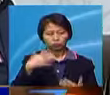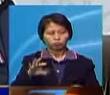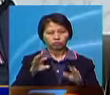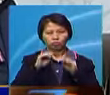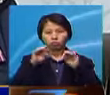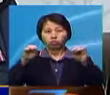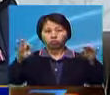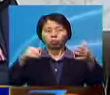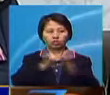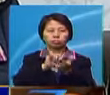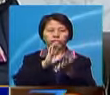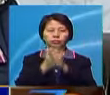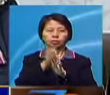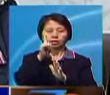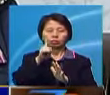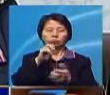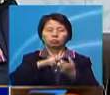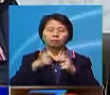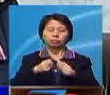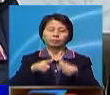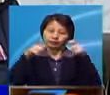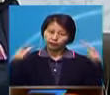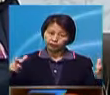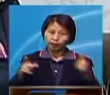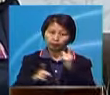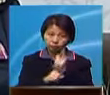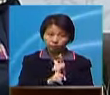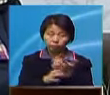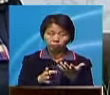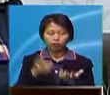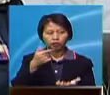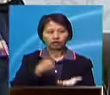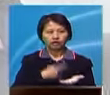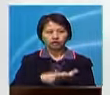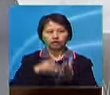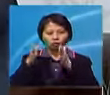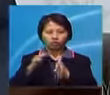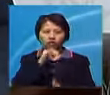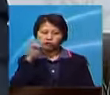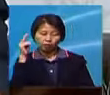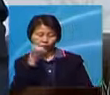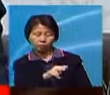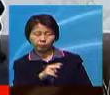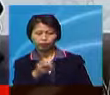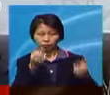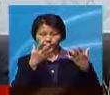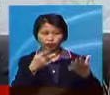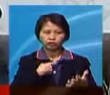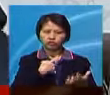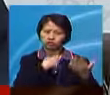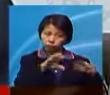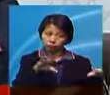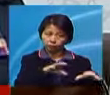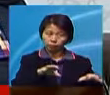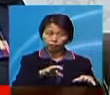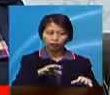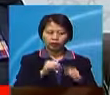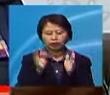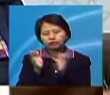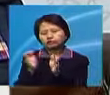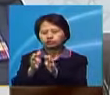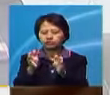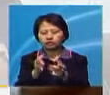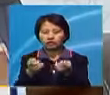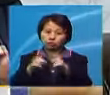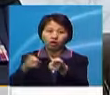digembur-gemburkan dia boleh menjadi satu benda yang besar. Kadang-kadang orang tak nampak yang banyak yang kita dah lakukan tetapi yang kecil-kecil